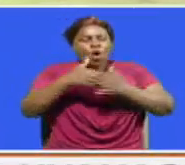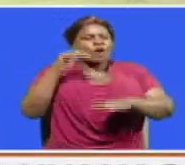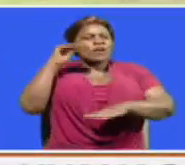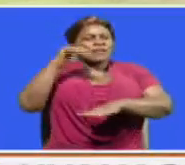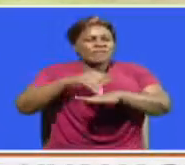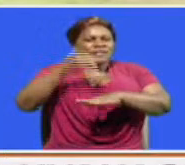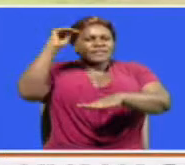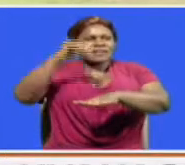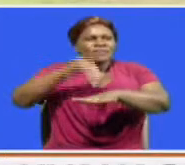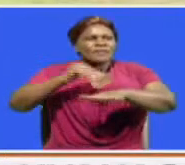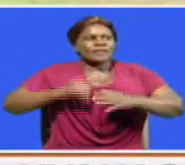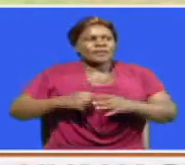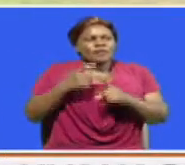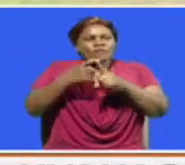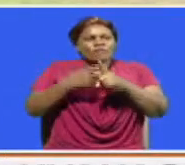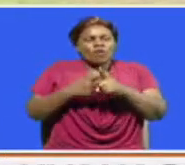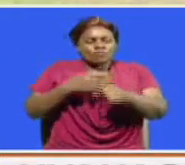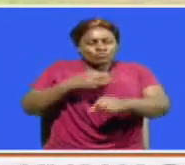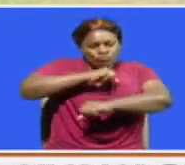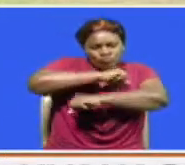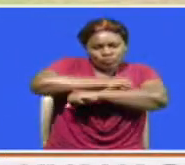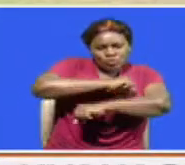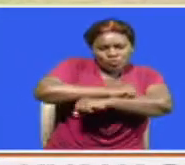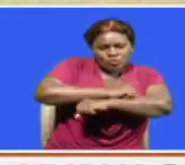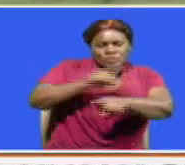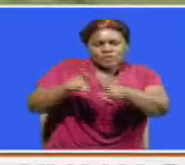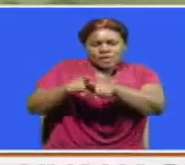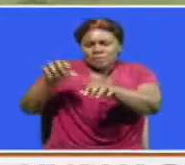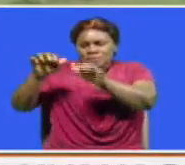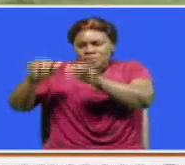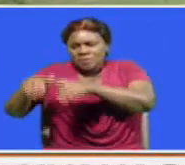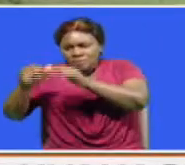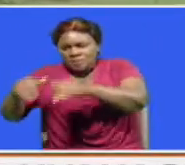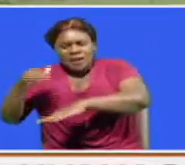huathirika, kuanzia kwa masomo hadi kwa ukulima.